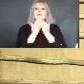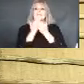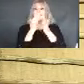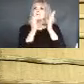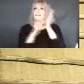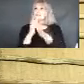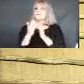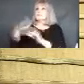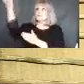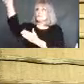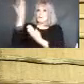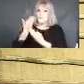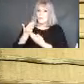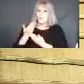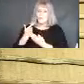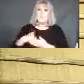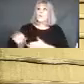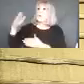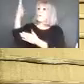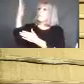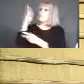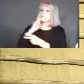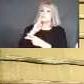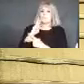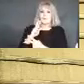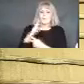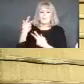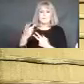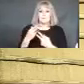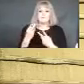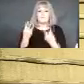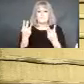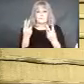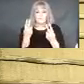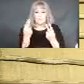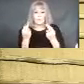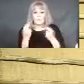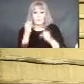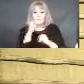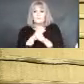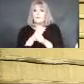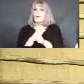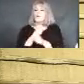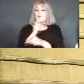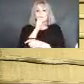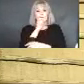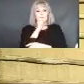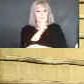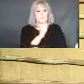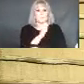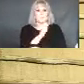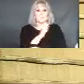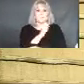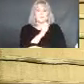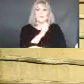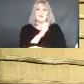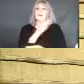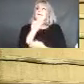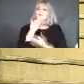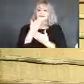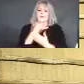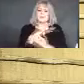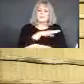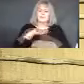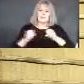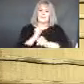saam. Dankie Jesus, dat u gekom het, om Godse belofte van niet maak, waar te